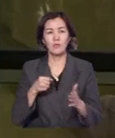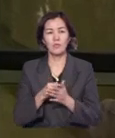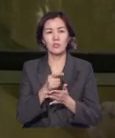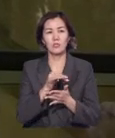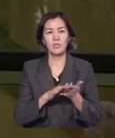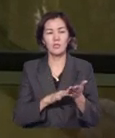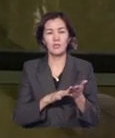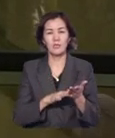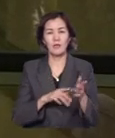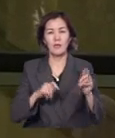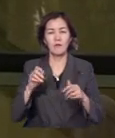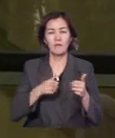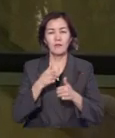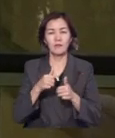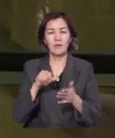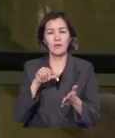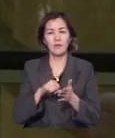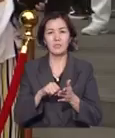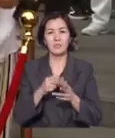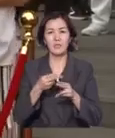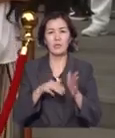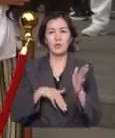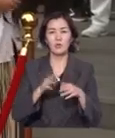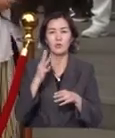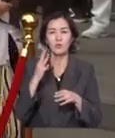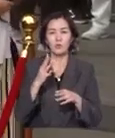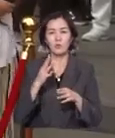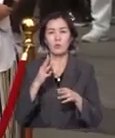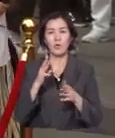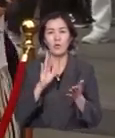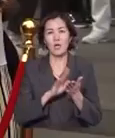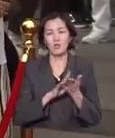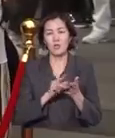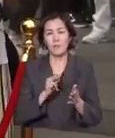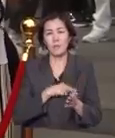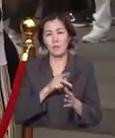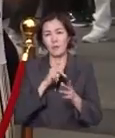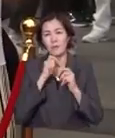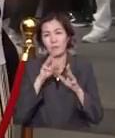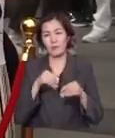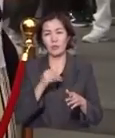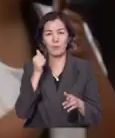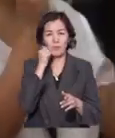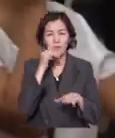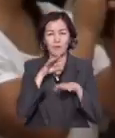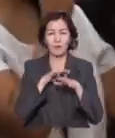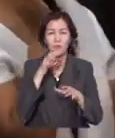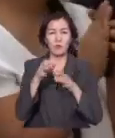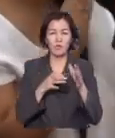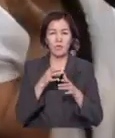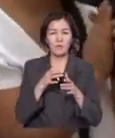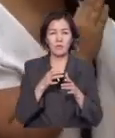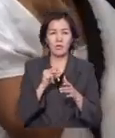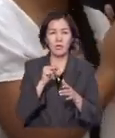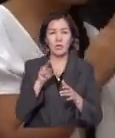Ал фестивальге қатысқан ең үздік 3 спектакль ақшалай жүлдемен марапатталады. Әрі Москвада өтетін бүкіл әлемдік